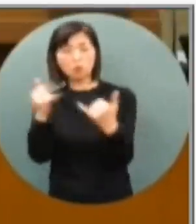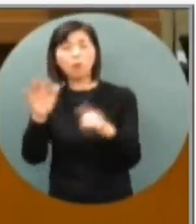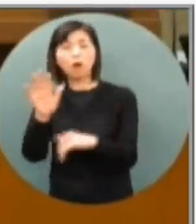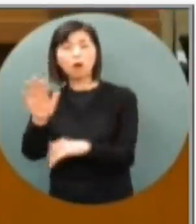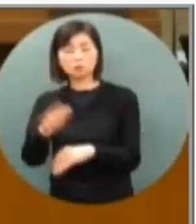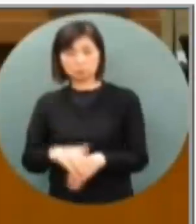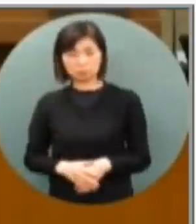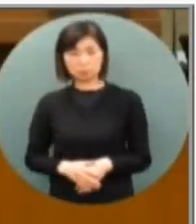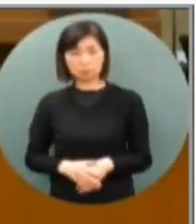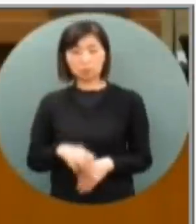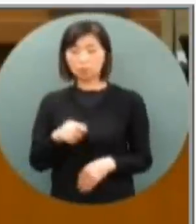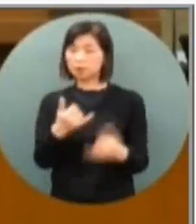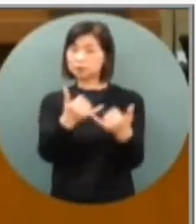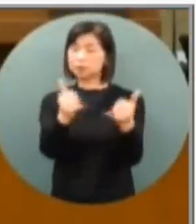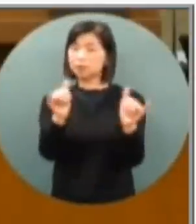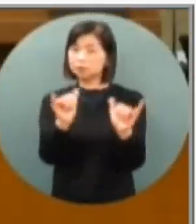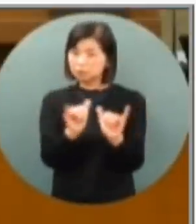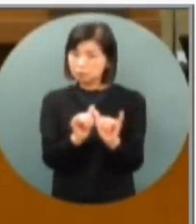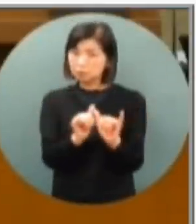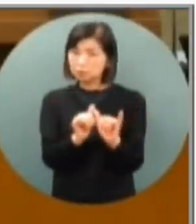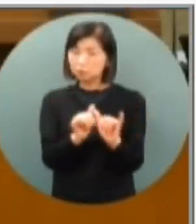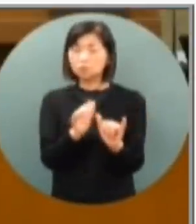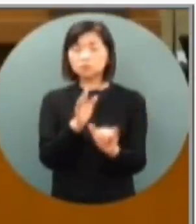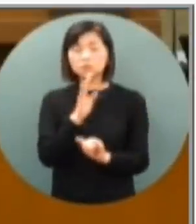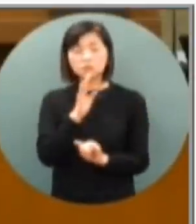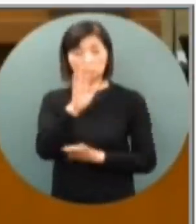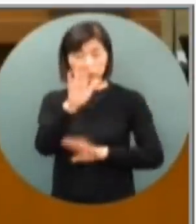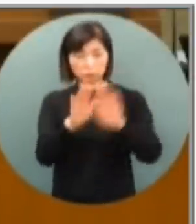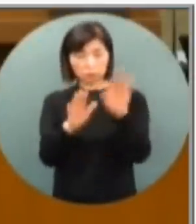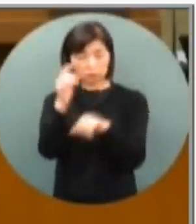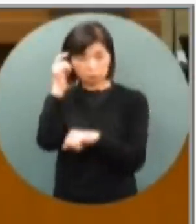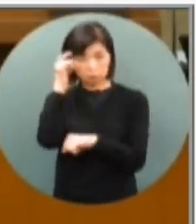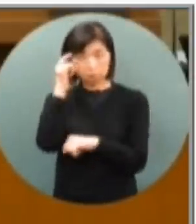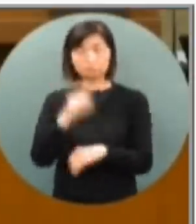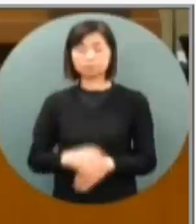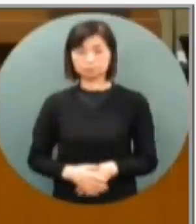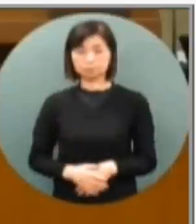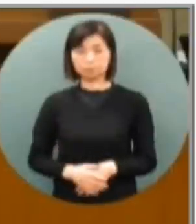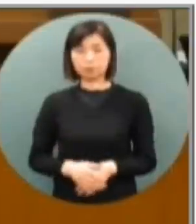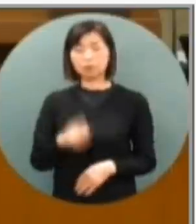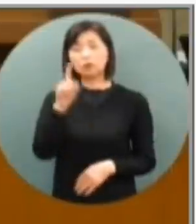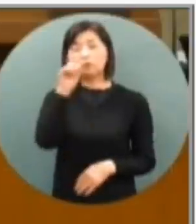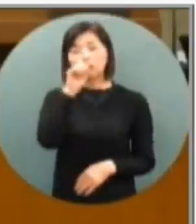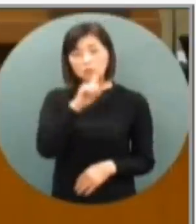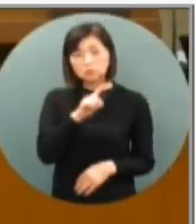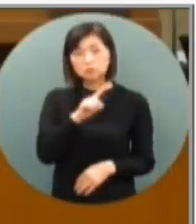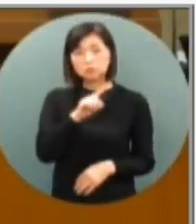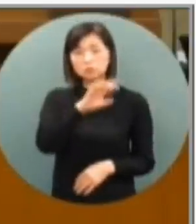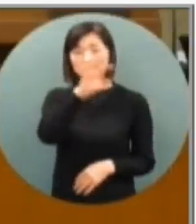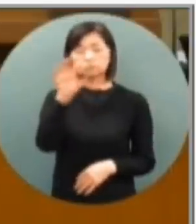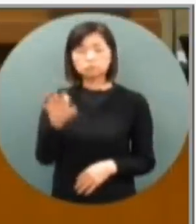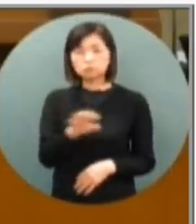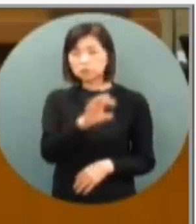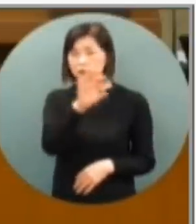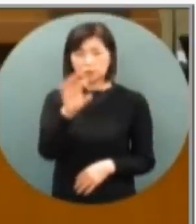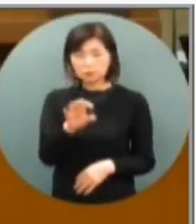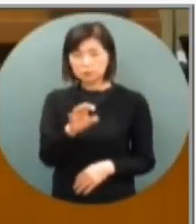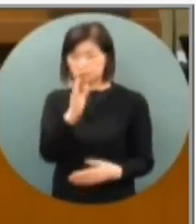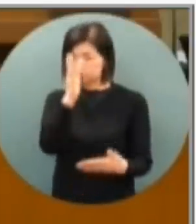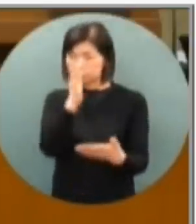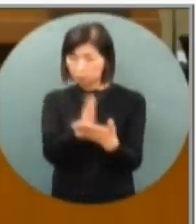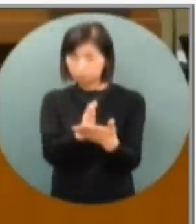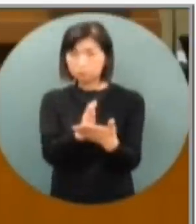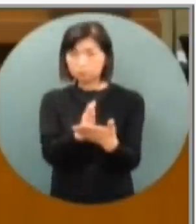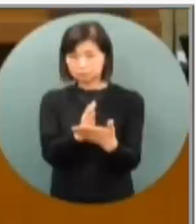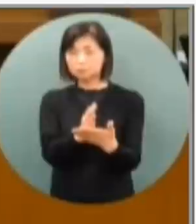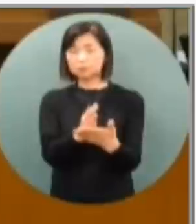実なのかもしれませんが、こういう悪循環を断ち切っていかなければいけない、これについては国を挙